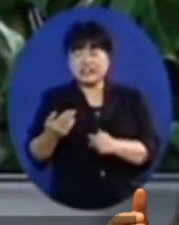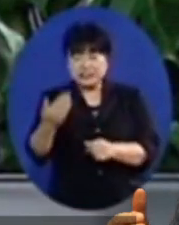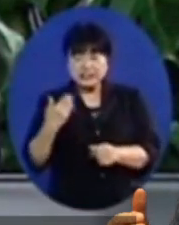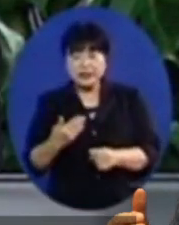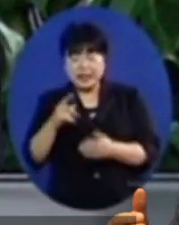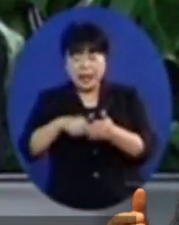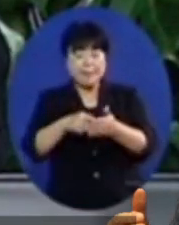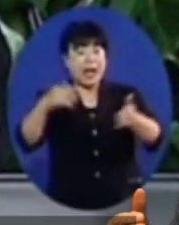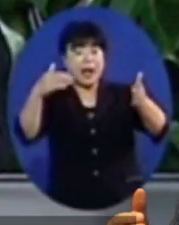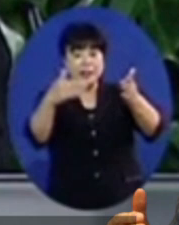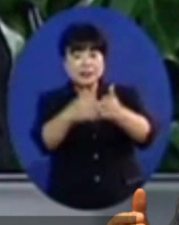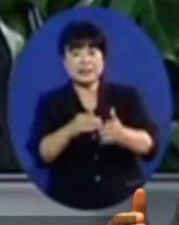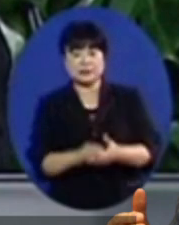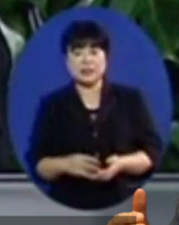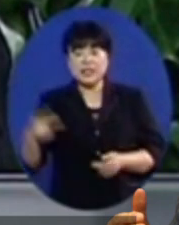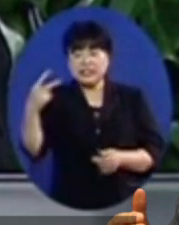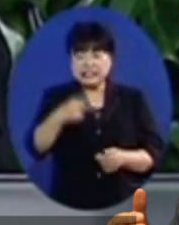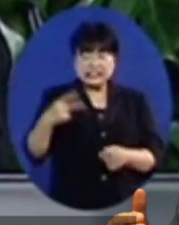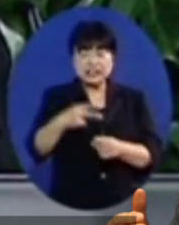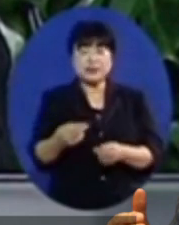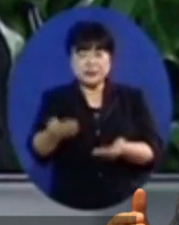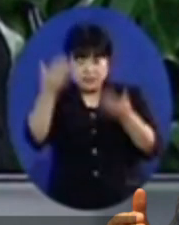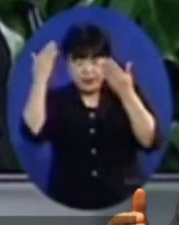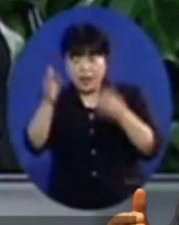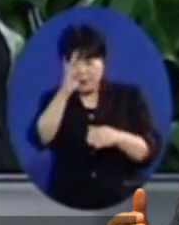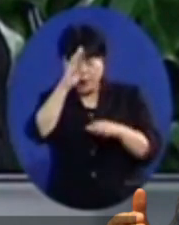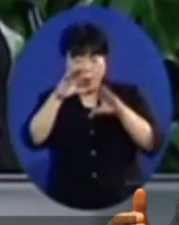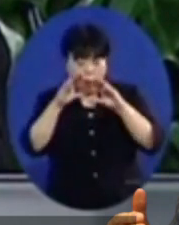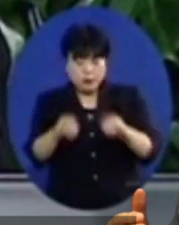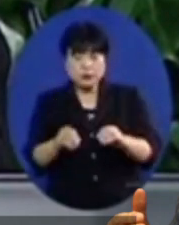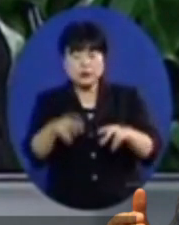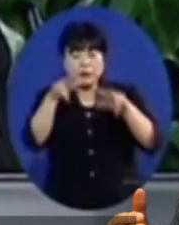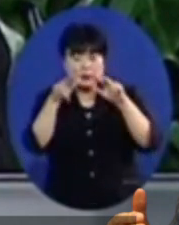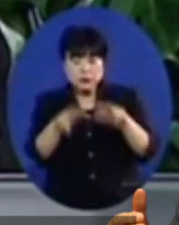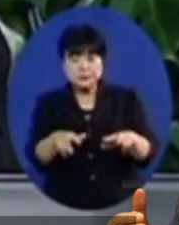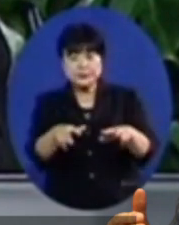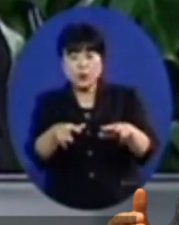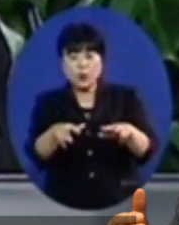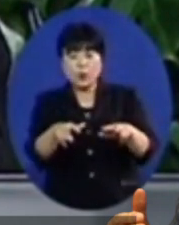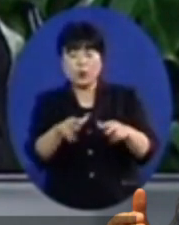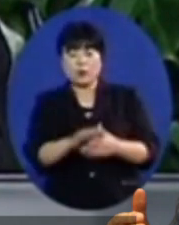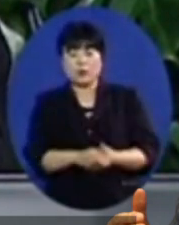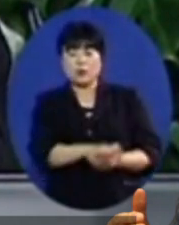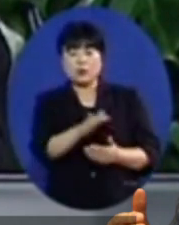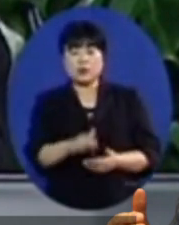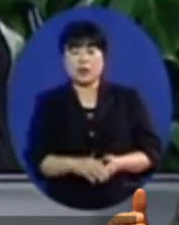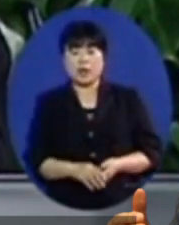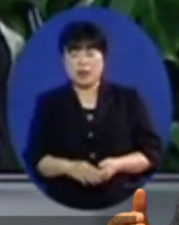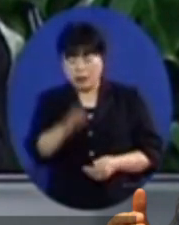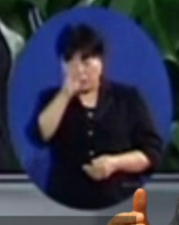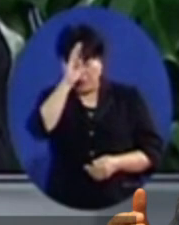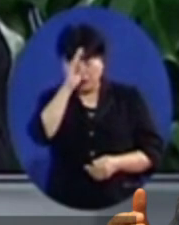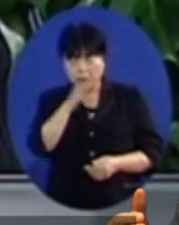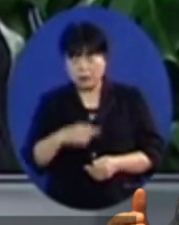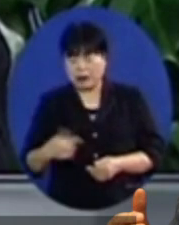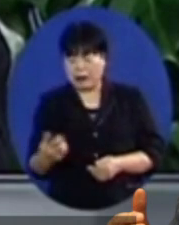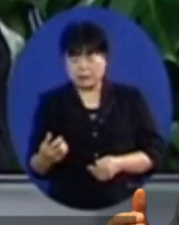때문에 2000년 전에 청산된 병을 지금 우리가 절절 맬 필요가